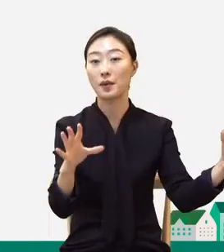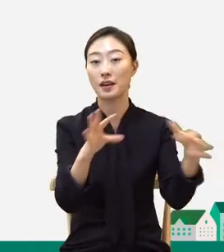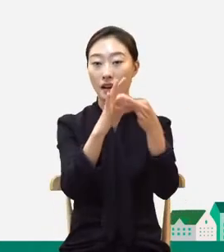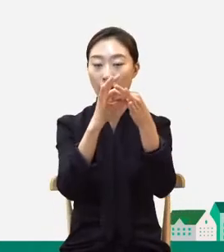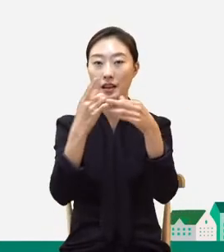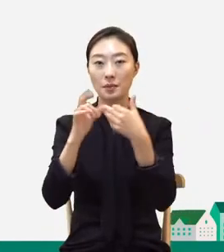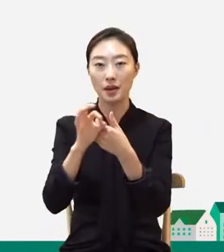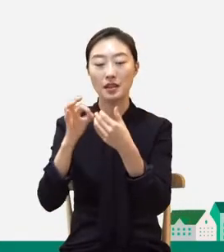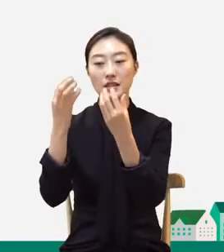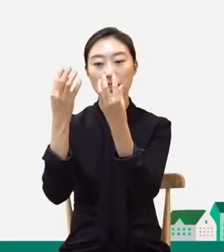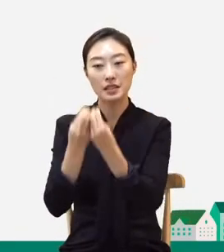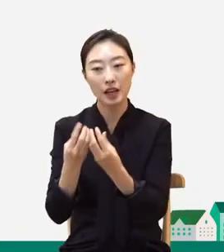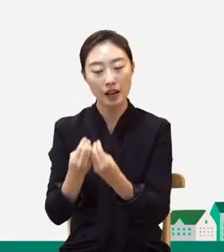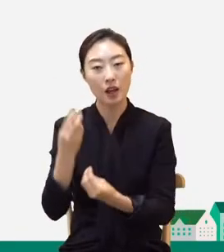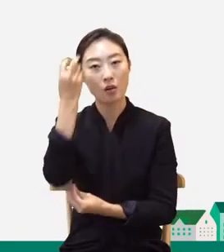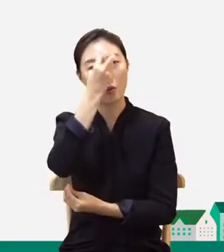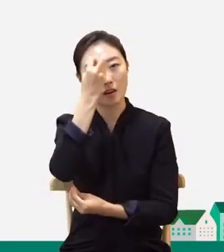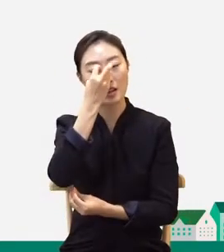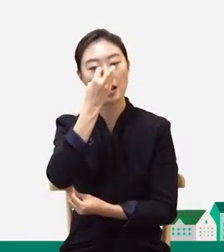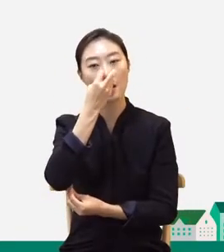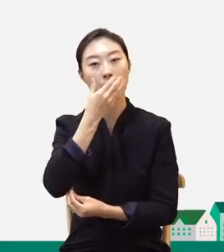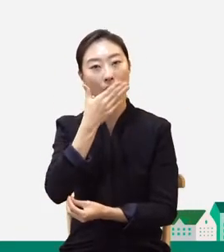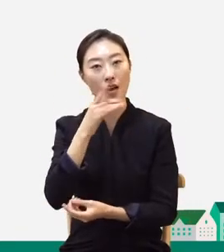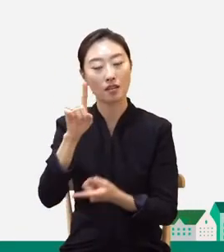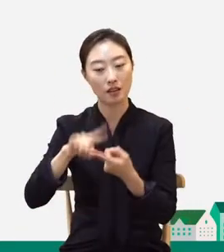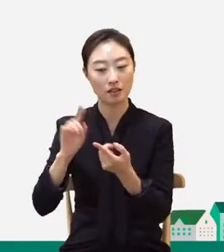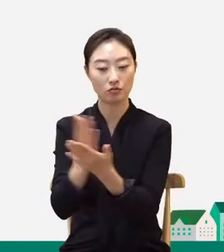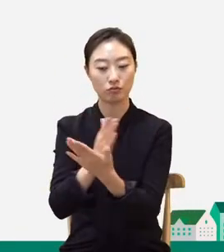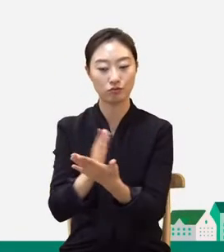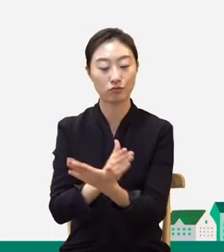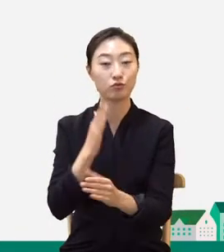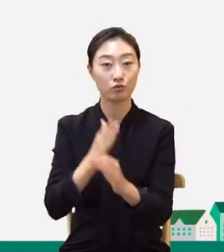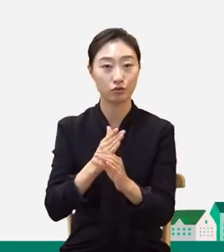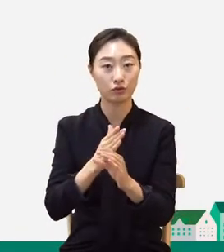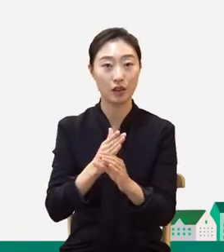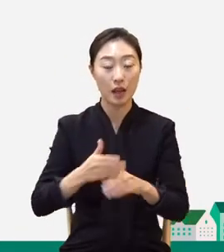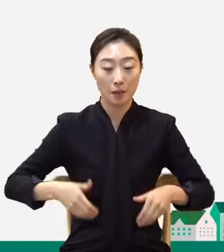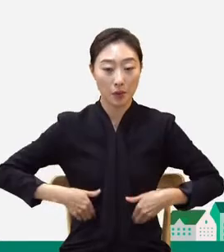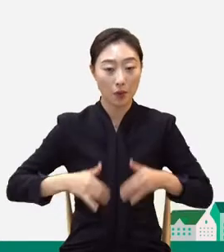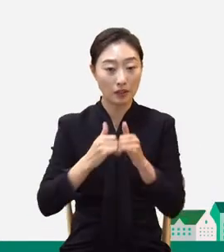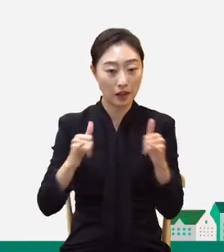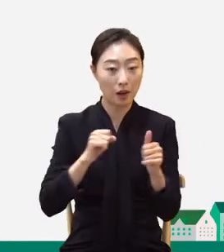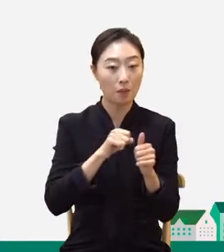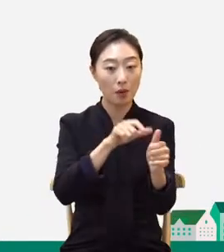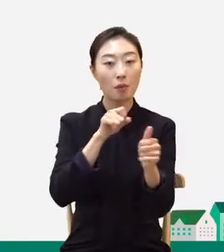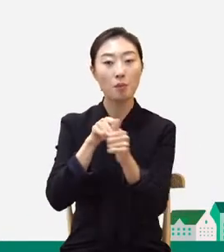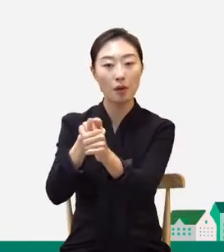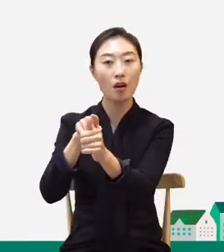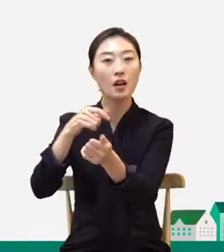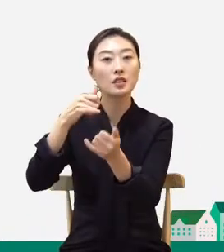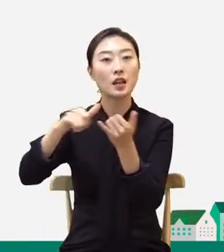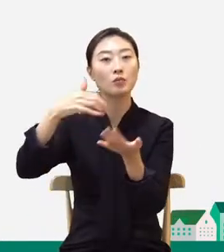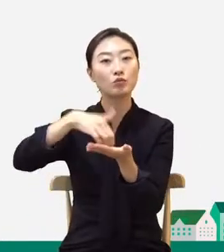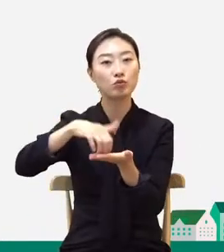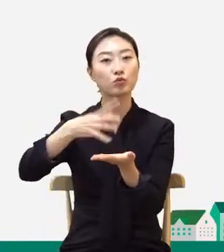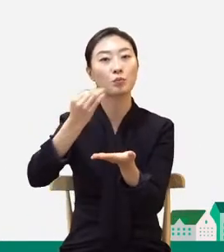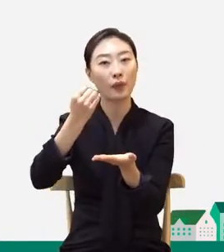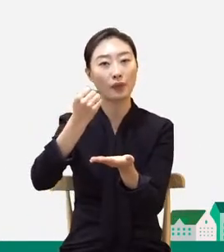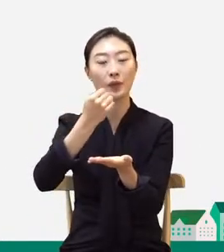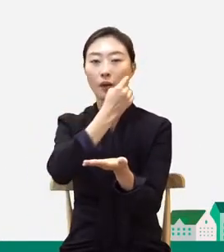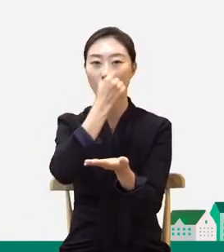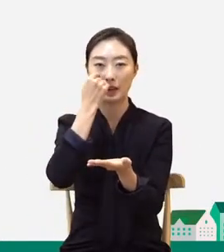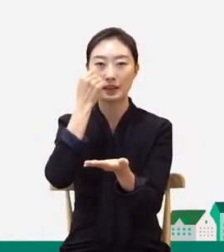같은 그 영역을 좀 구분해 보고 있고요. 필요한 인력 배치는 어느 정도가 적절한지 좀 알아보려고